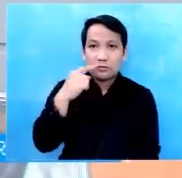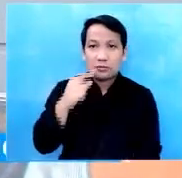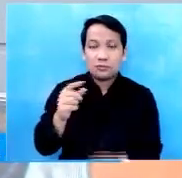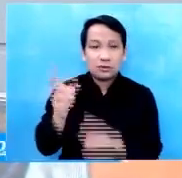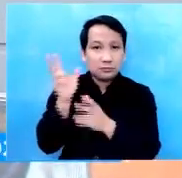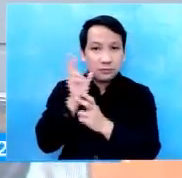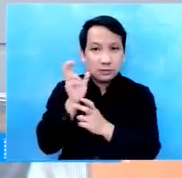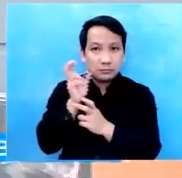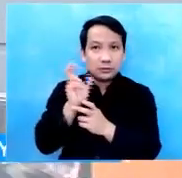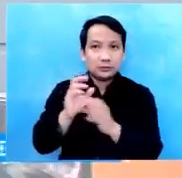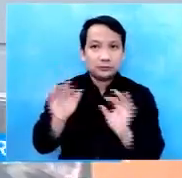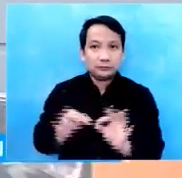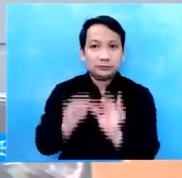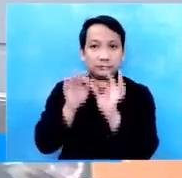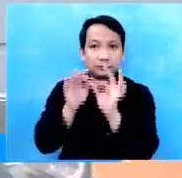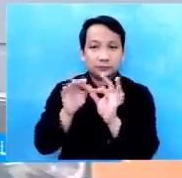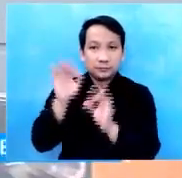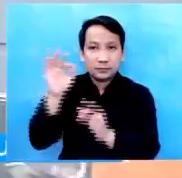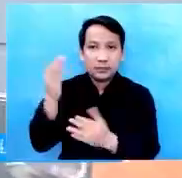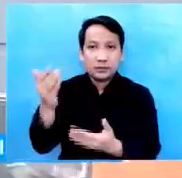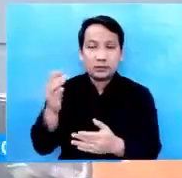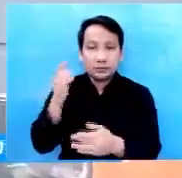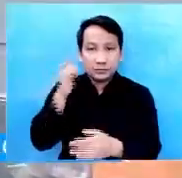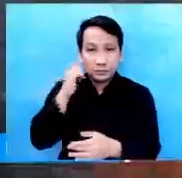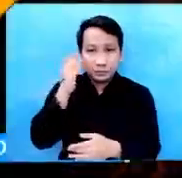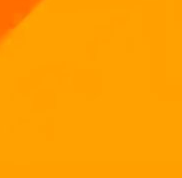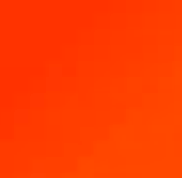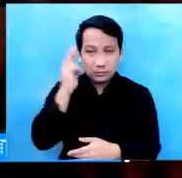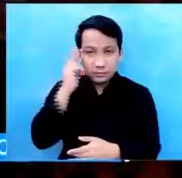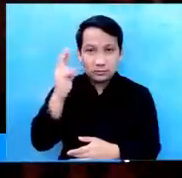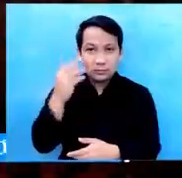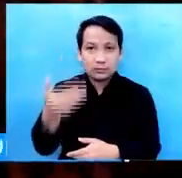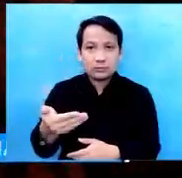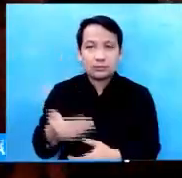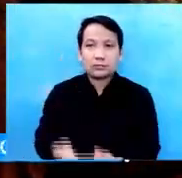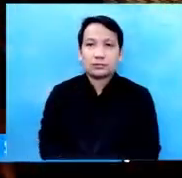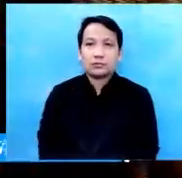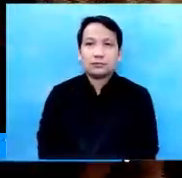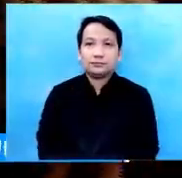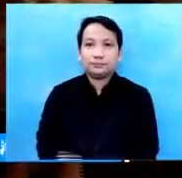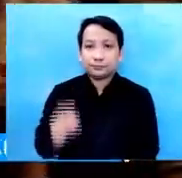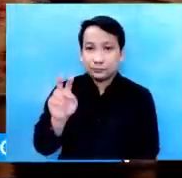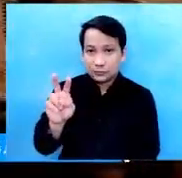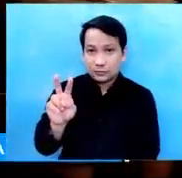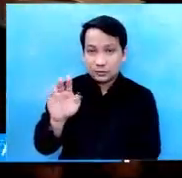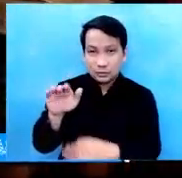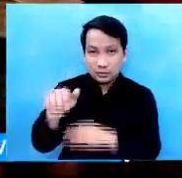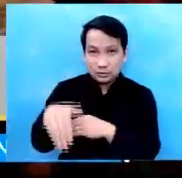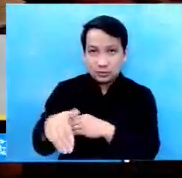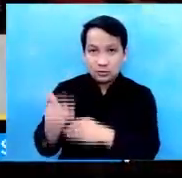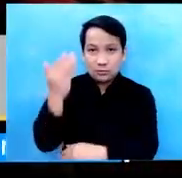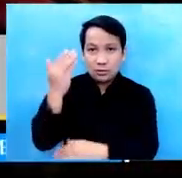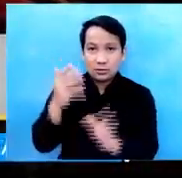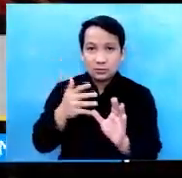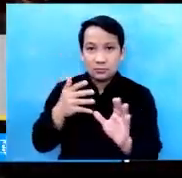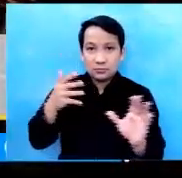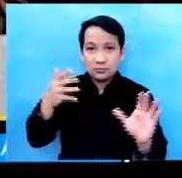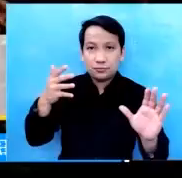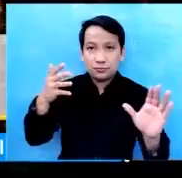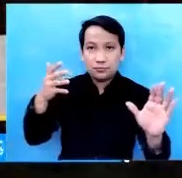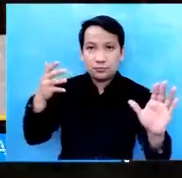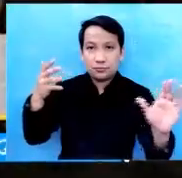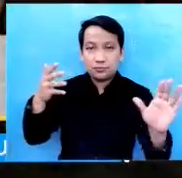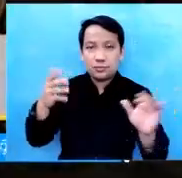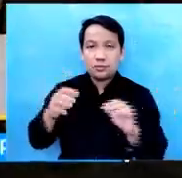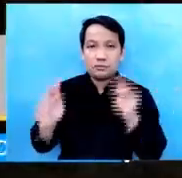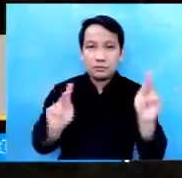misa. Nasa frontline ng balitang yan si Gio Robles. Alas dos ng madaling araw, nagsimulang pumila sa Quiapo Church